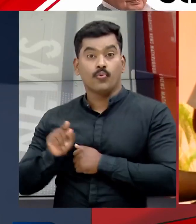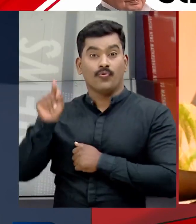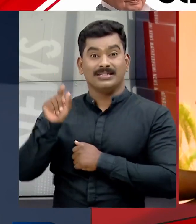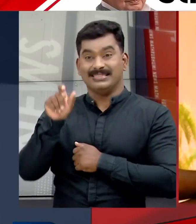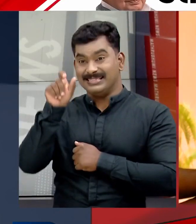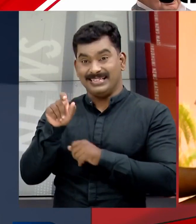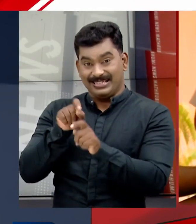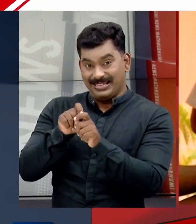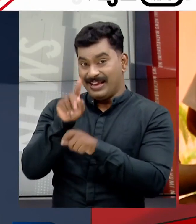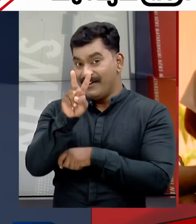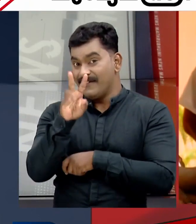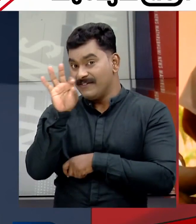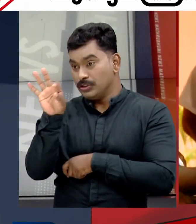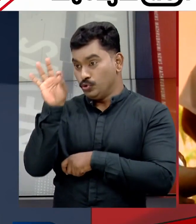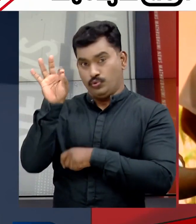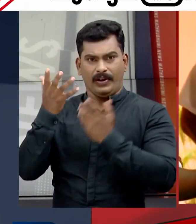മുഖ്യമന്ത്രി